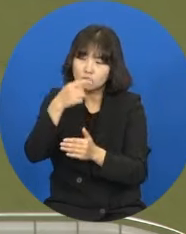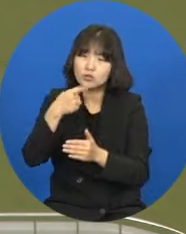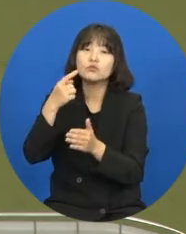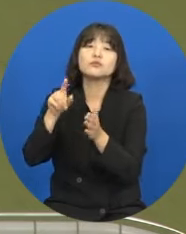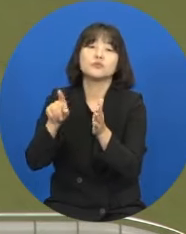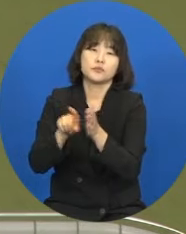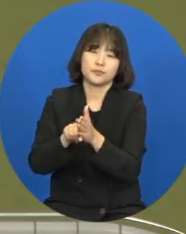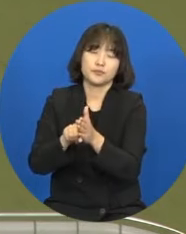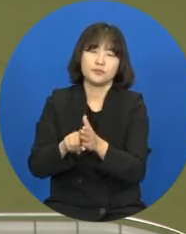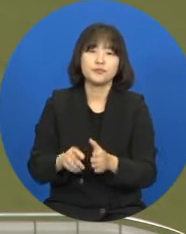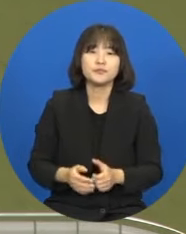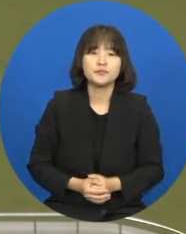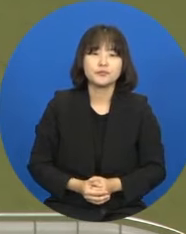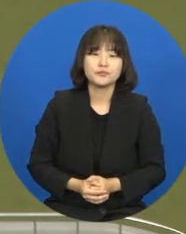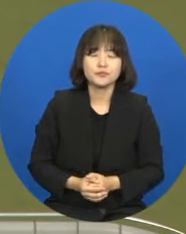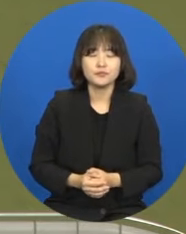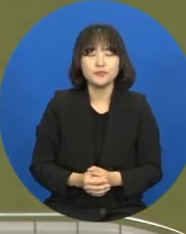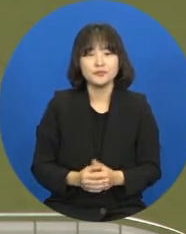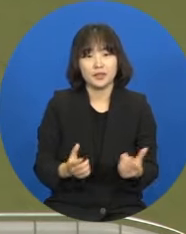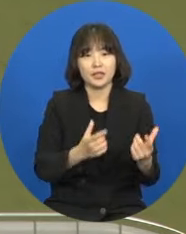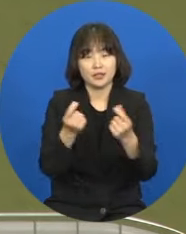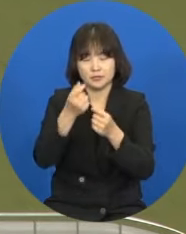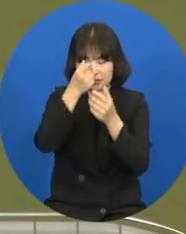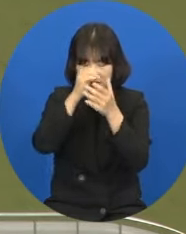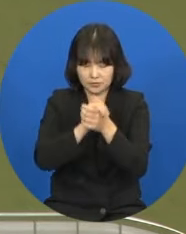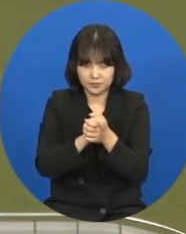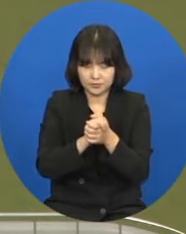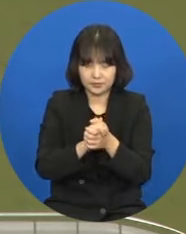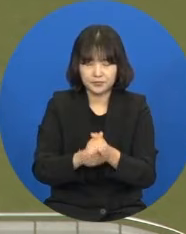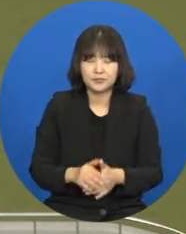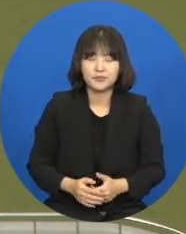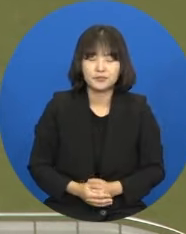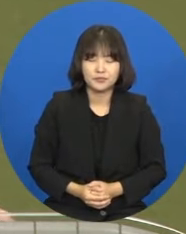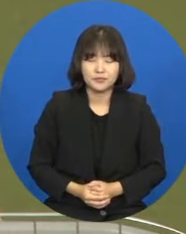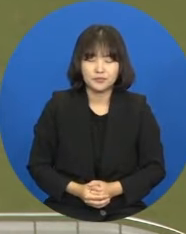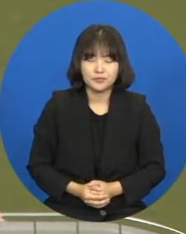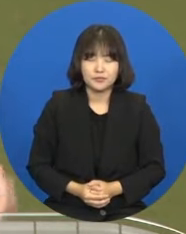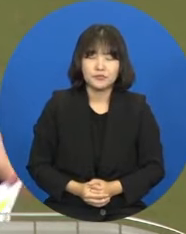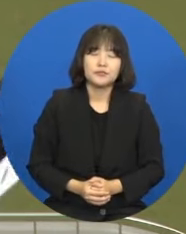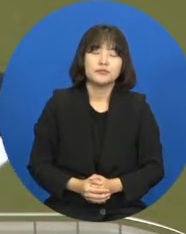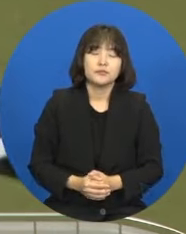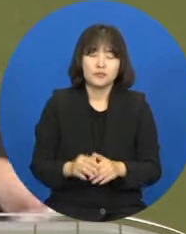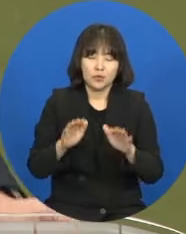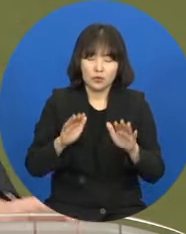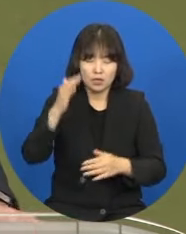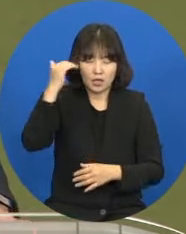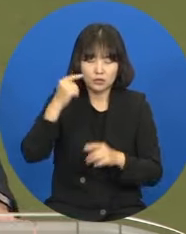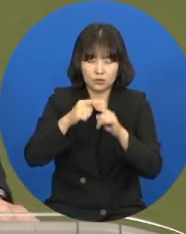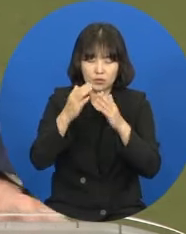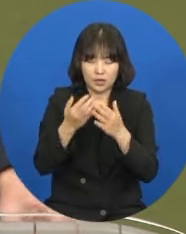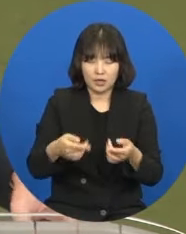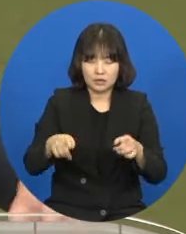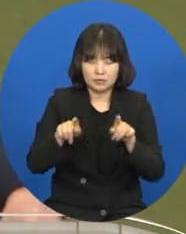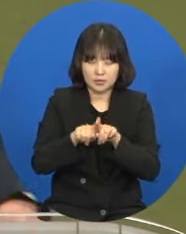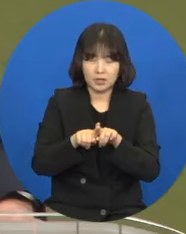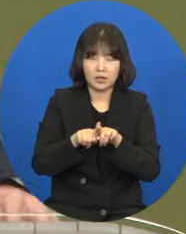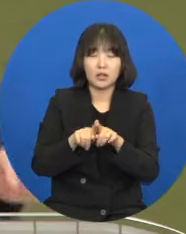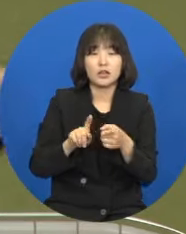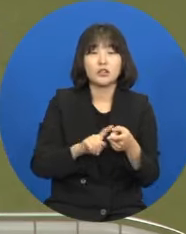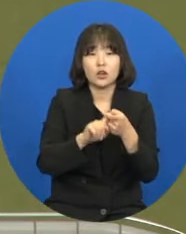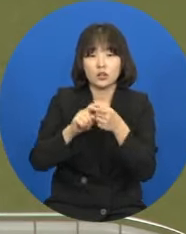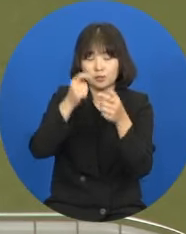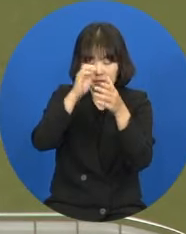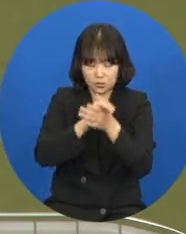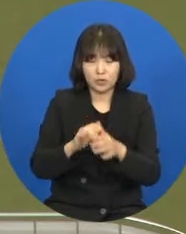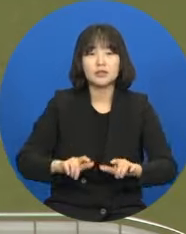믿습니다 아멘 우리 함께 기도하겠습니다 자 오늘 우리 한국 교회가 함께 연합으로 기도하는